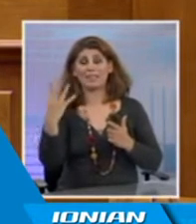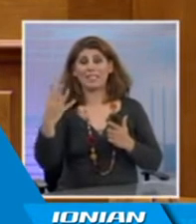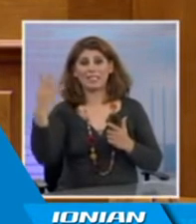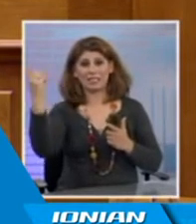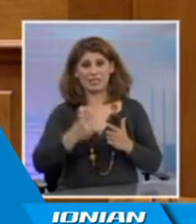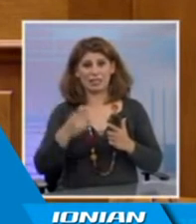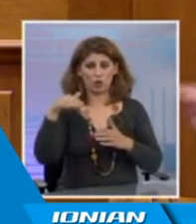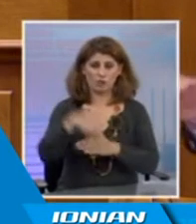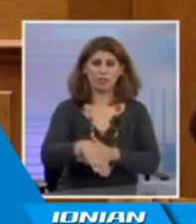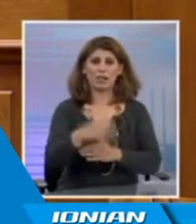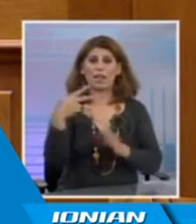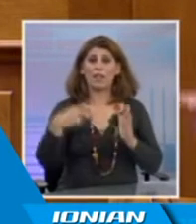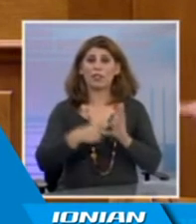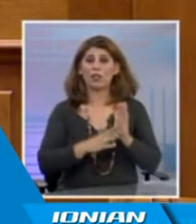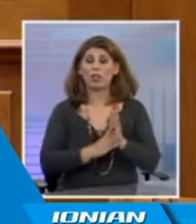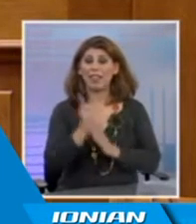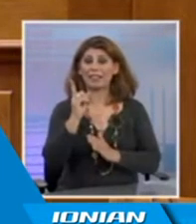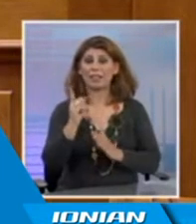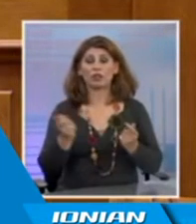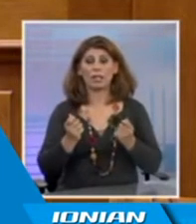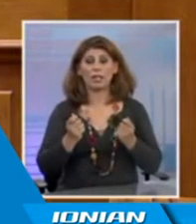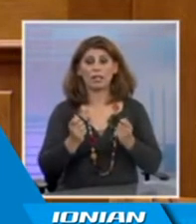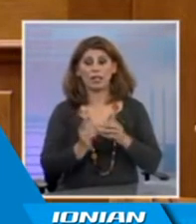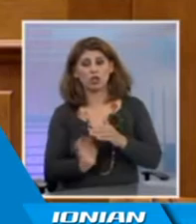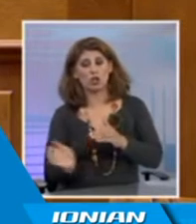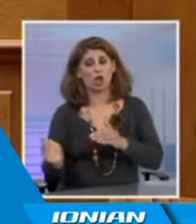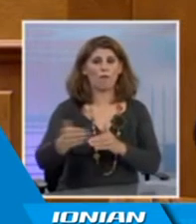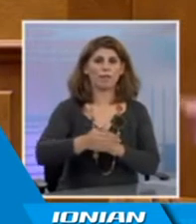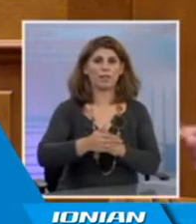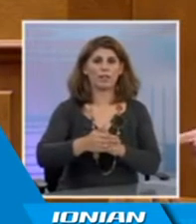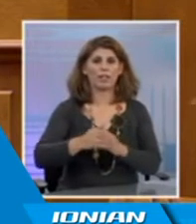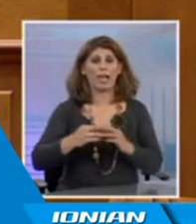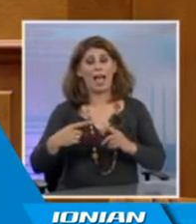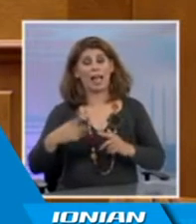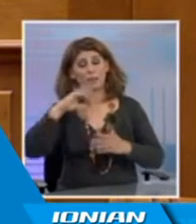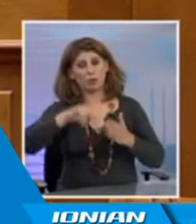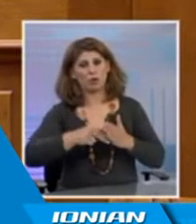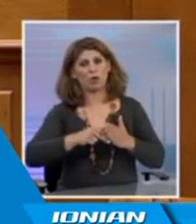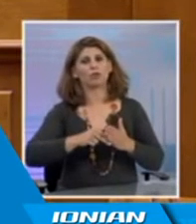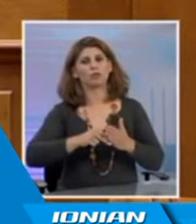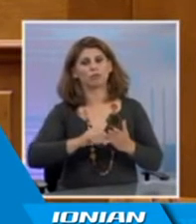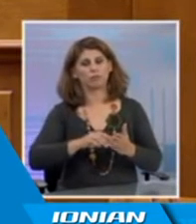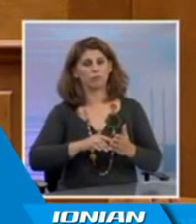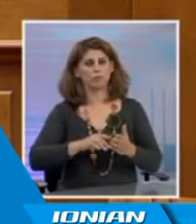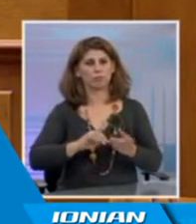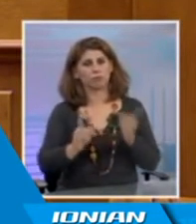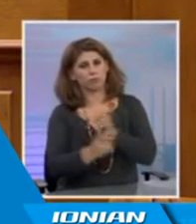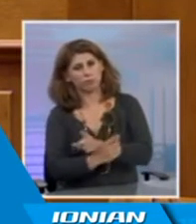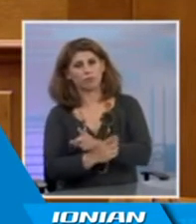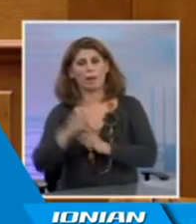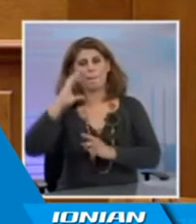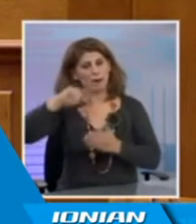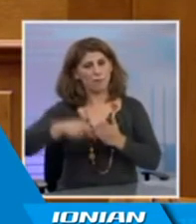5,4% ύφεση. 2011, όταν έκανε τη στροφή ο κ. Σαμαράς και από αντιμνημονιακός έγινε μνημονιακός στην κυβέρνηση